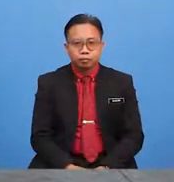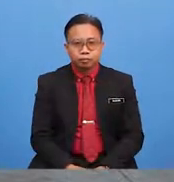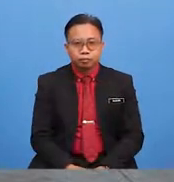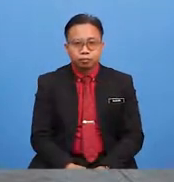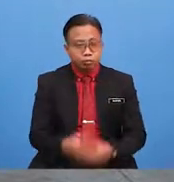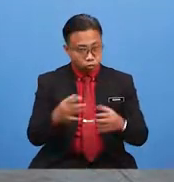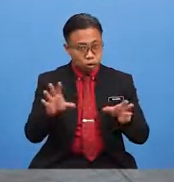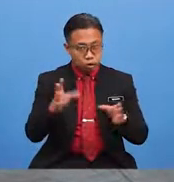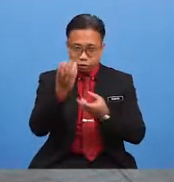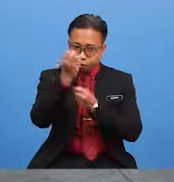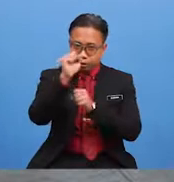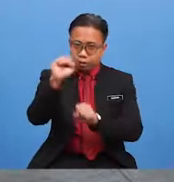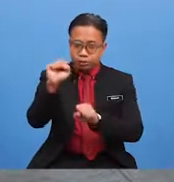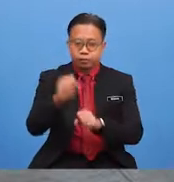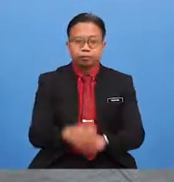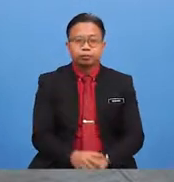Adakah anda bersedia?